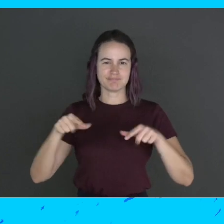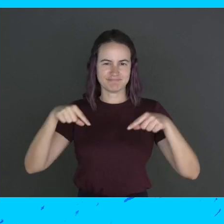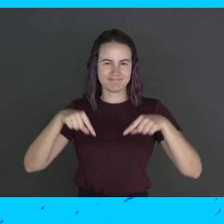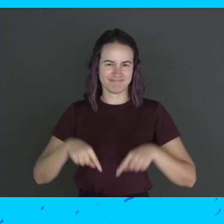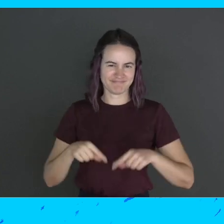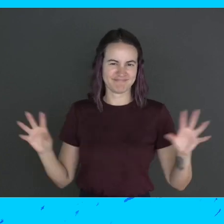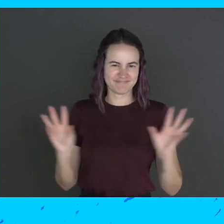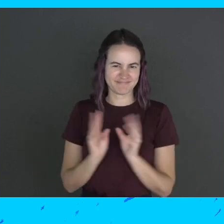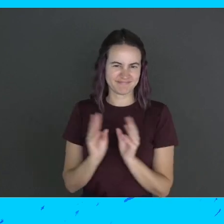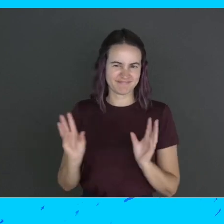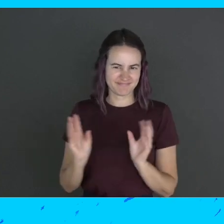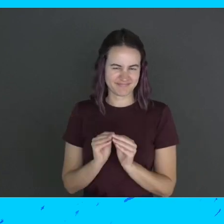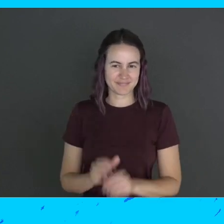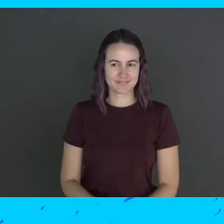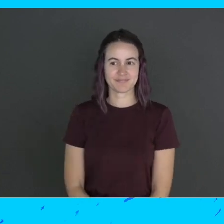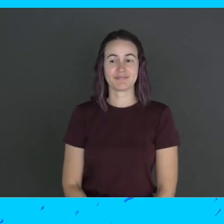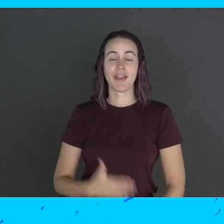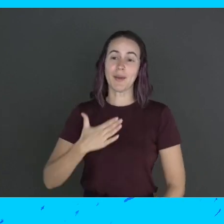par